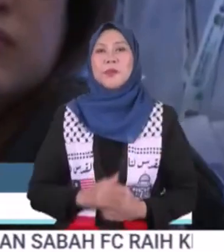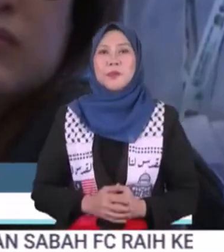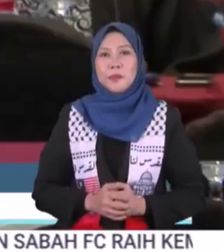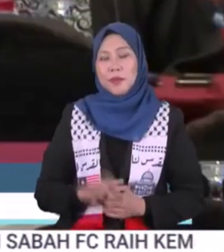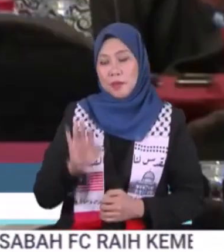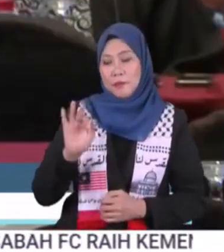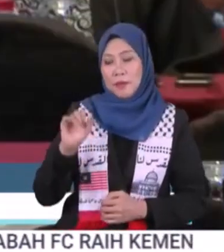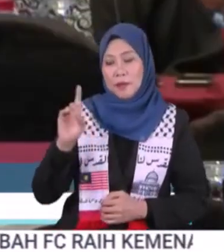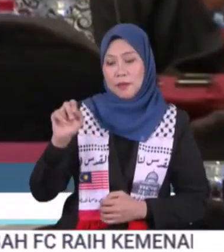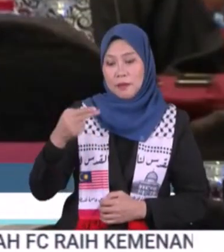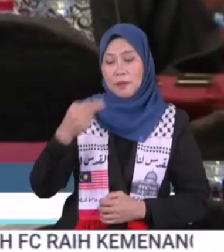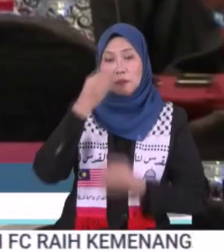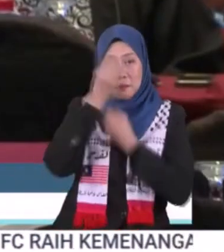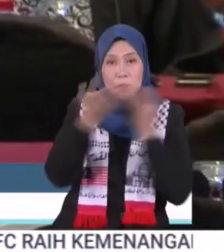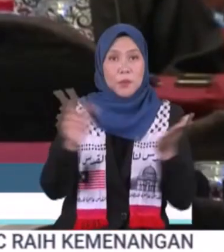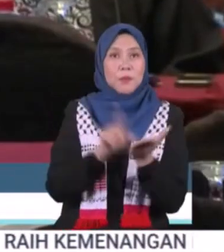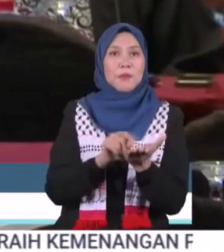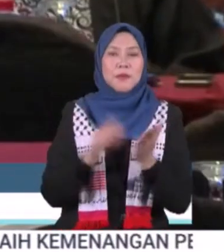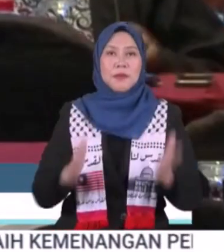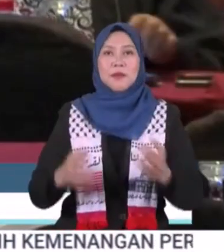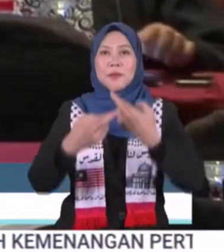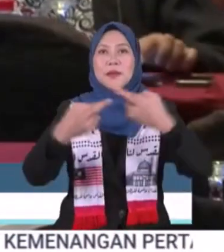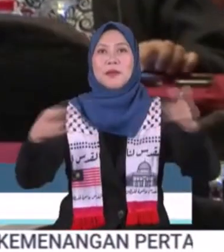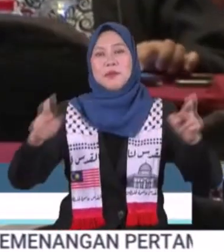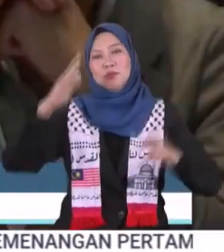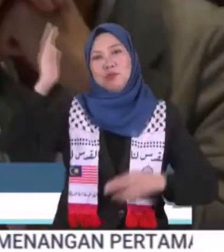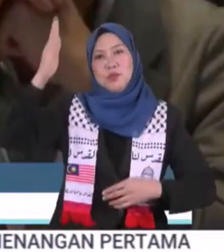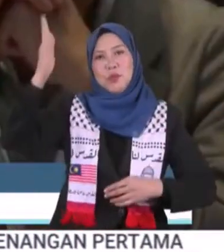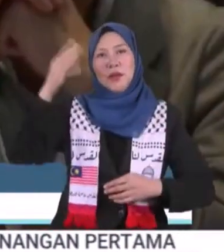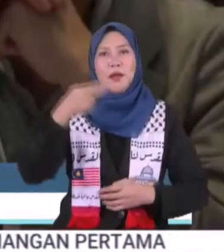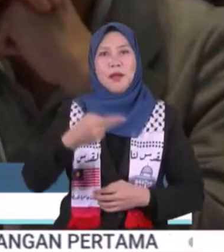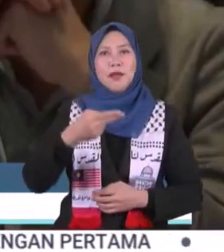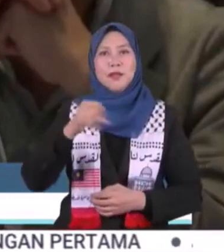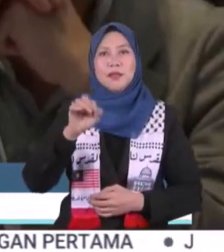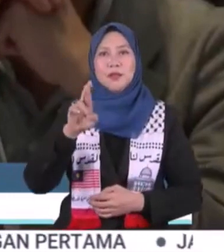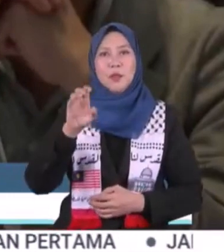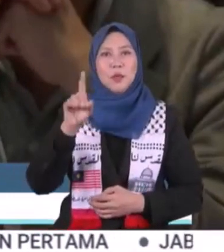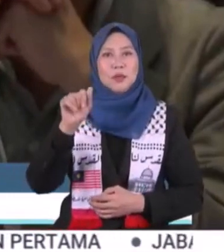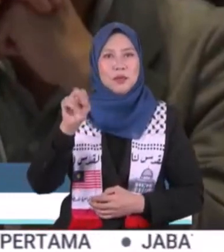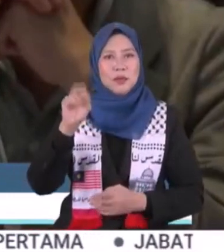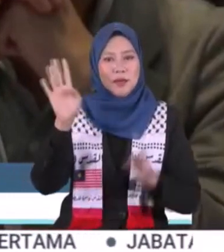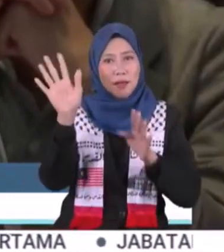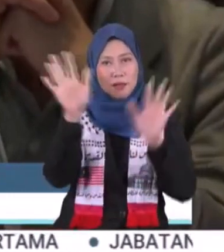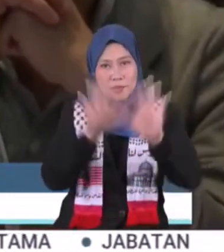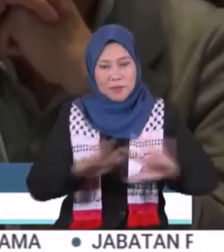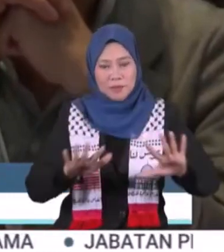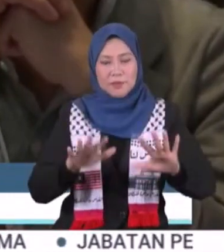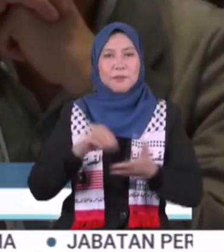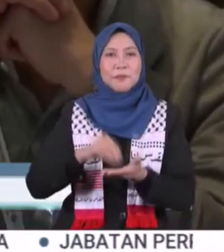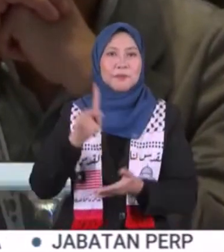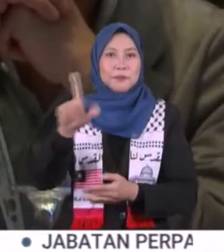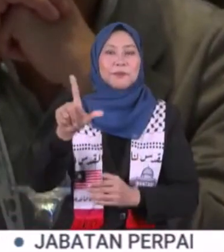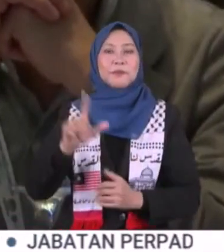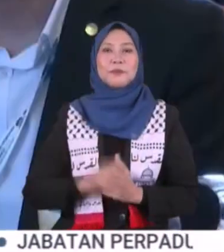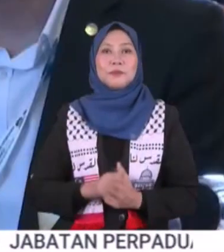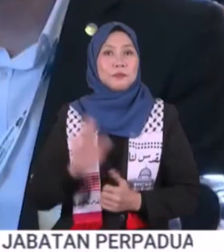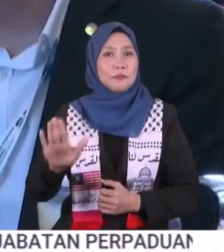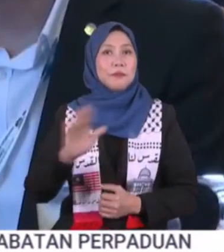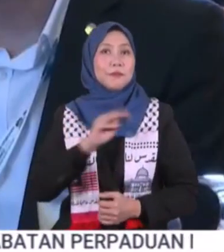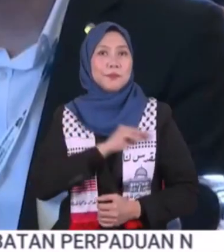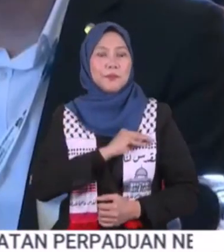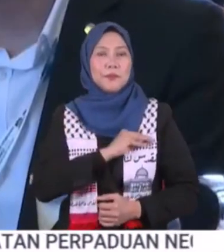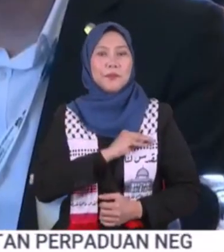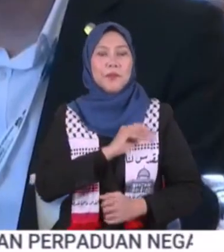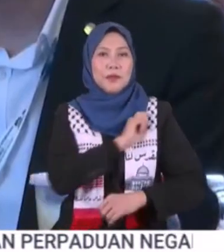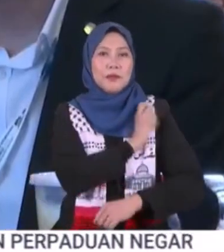Datuk Seri Fadilah menyatakannya pada sidang media selepas merasmikan persidangan hidrogen hijau ASEAN 2024 di Ibu Negara. Beliau yang juga Menteri Peralihan